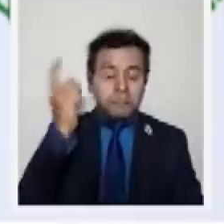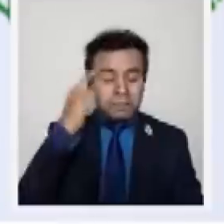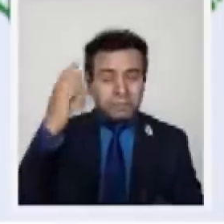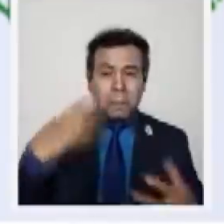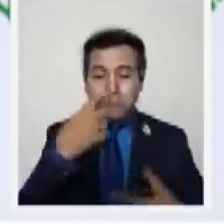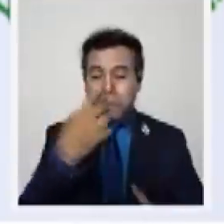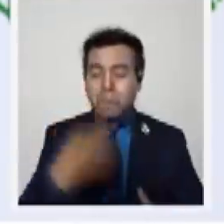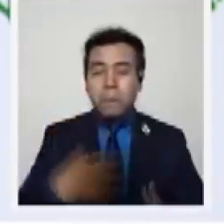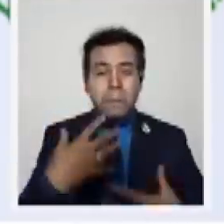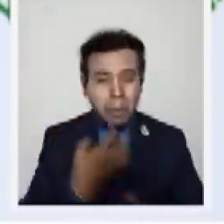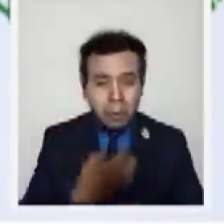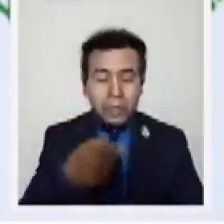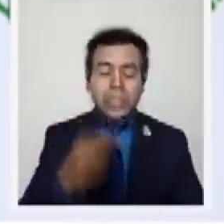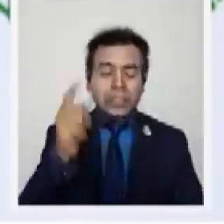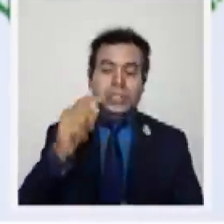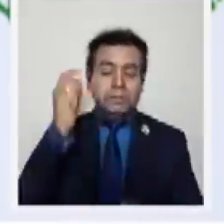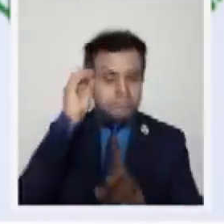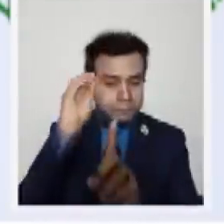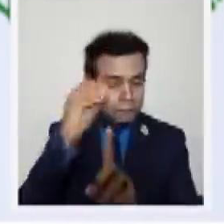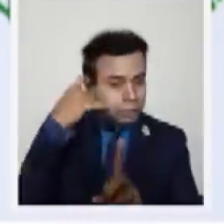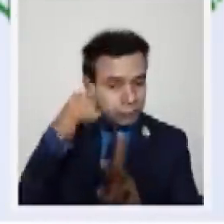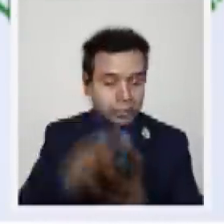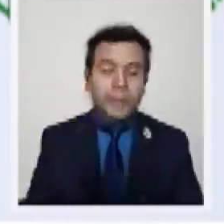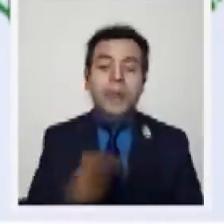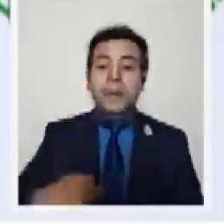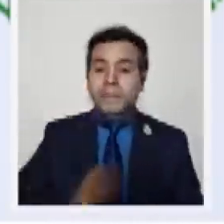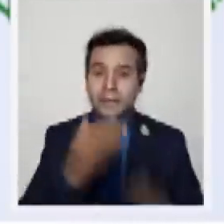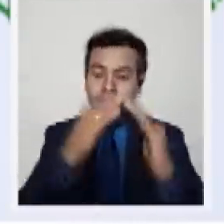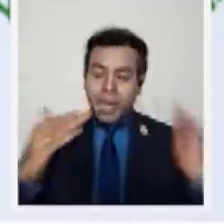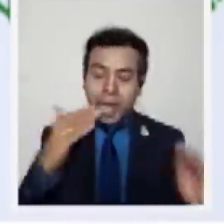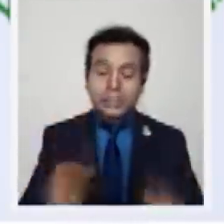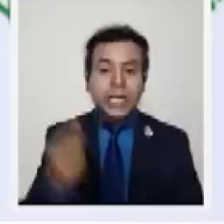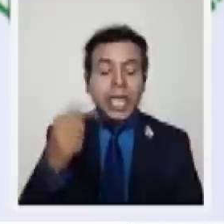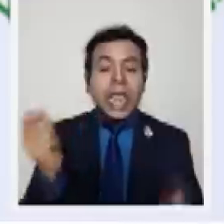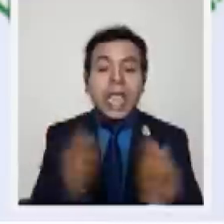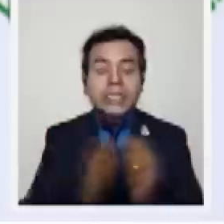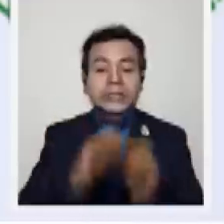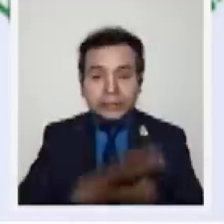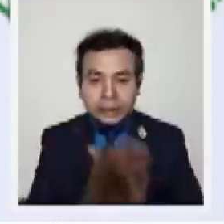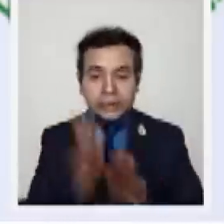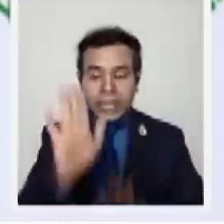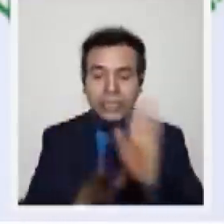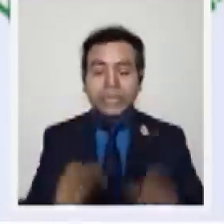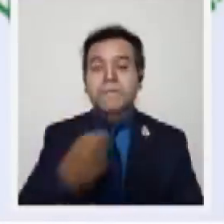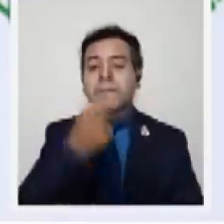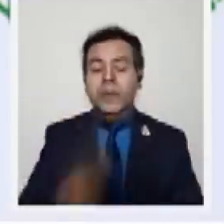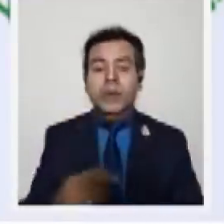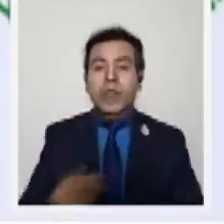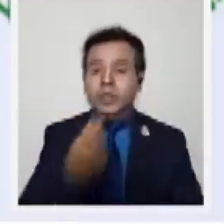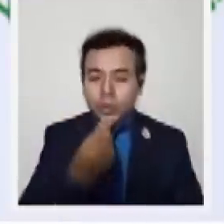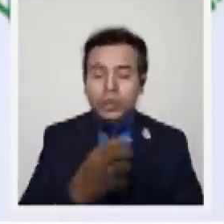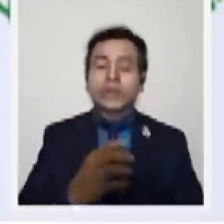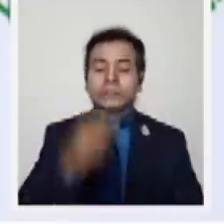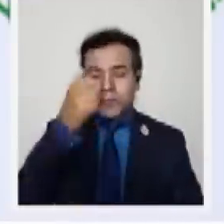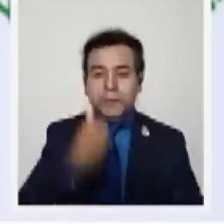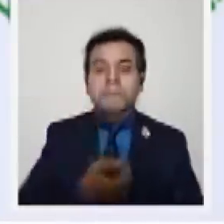যেগুলো চিকিৎসা বিষয়ে পরামর্শ হতে পারে, ডিসইনফেক্টেন্ট বিষয়ে পরামর্শ হতে পারে, যে বাসায় থাকলেও তারা কিভাবে ডিসইনফেক্টেন্ট হবেন সেই বিষয়ে